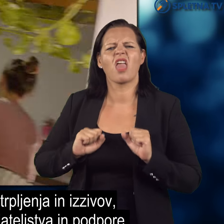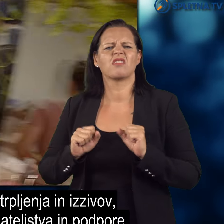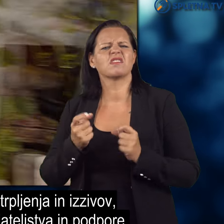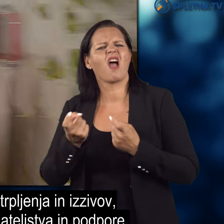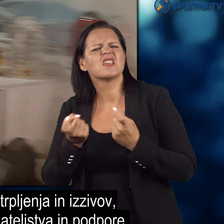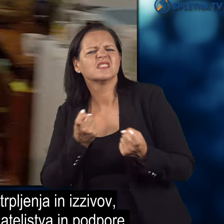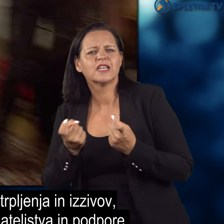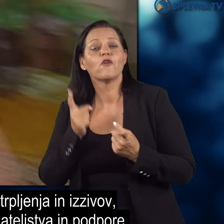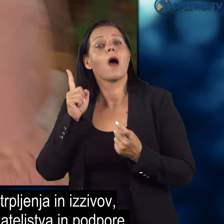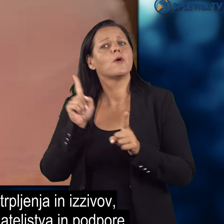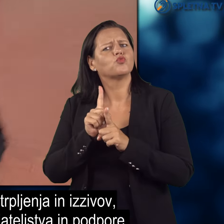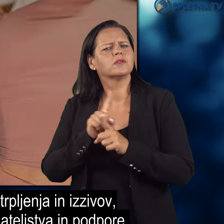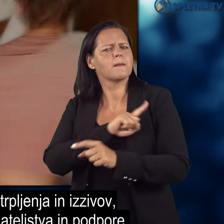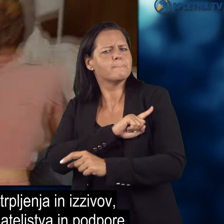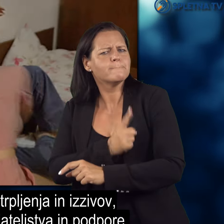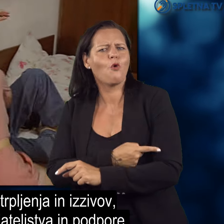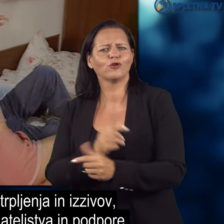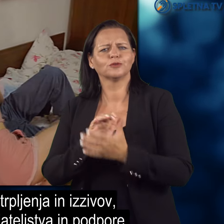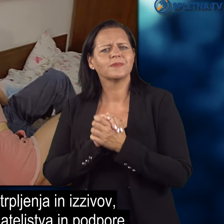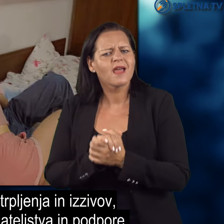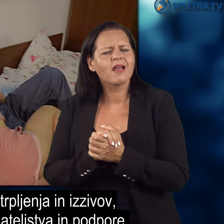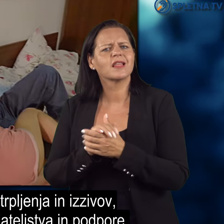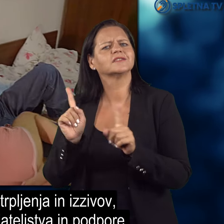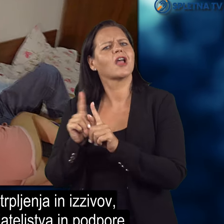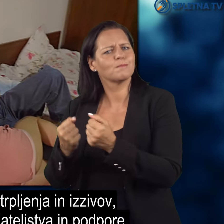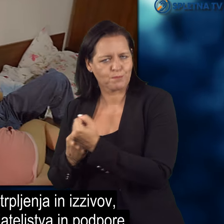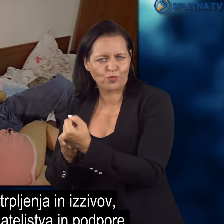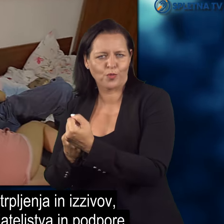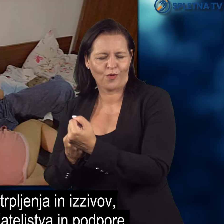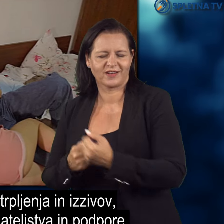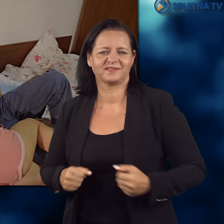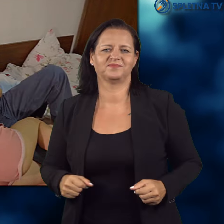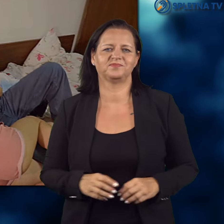tudi moč prijateljstva in podpore.